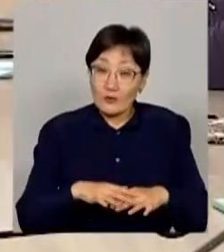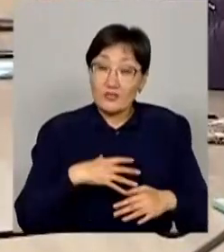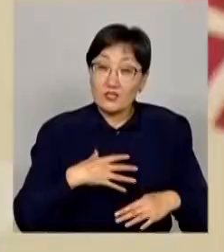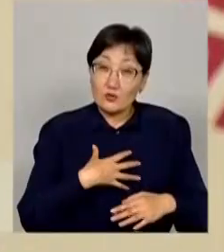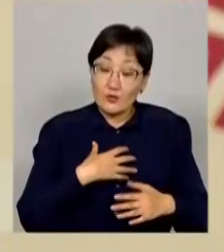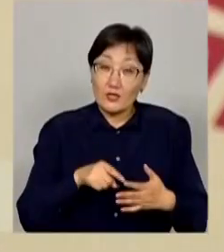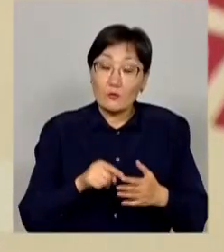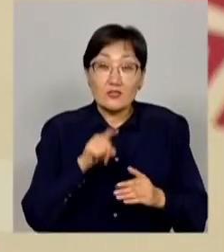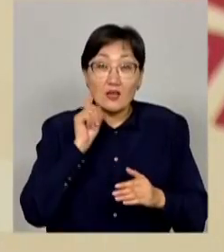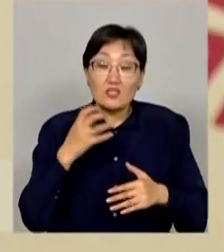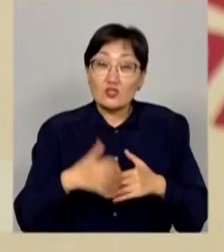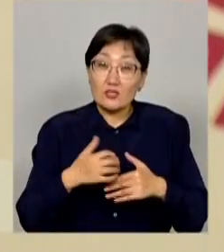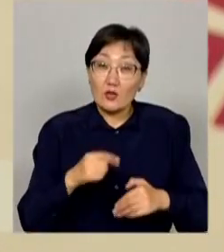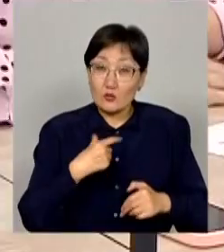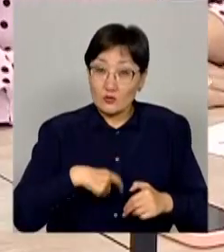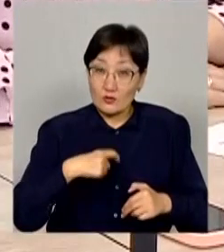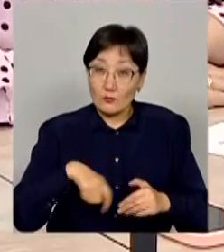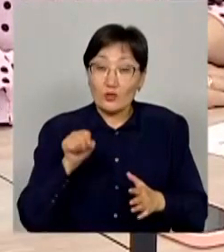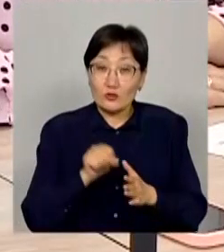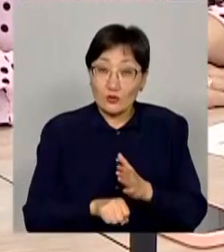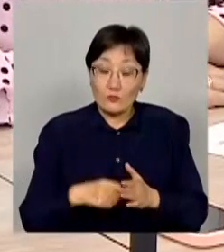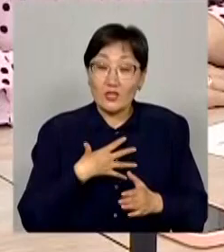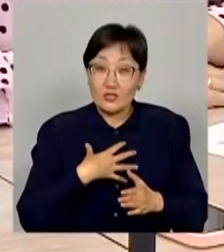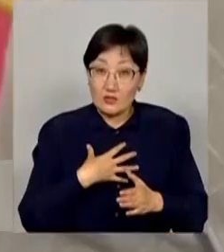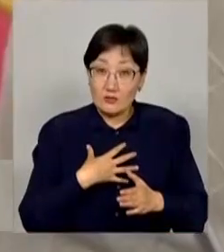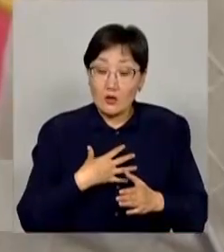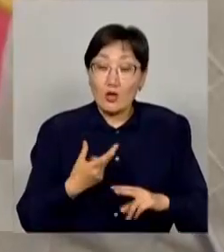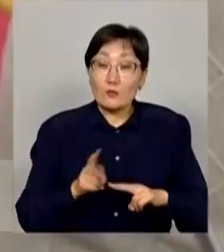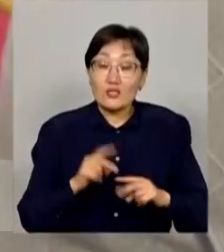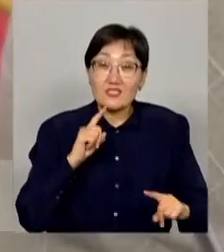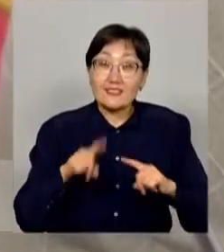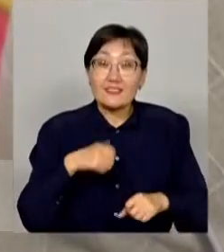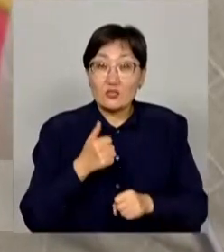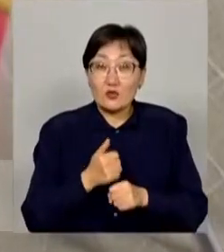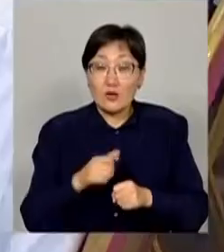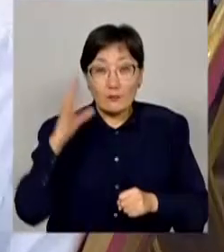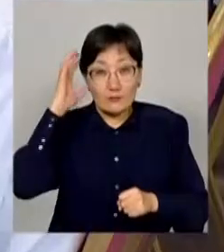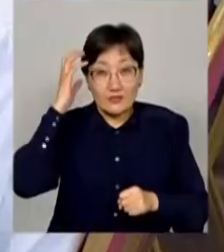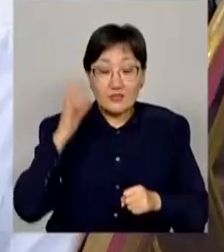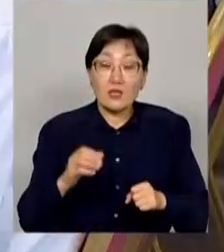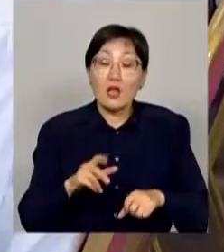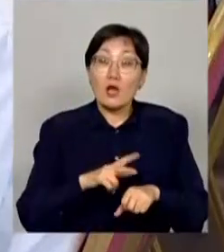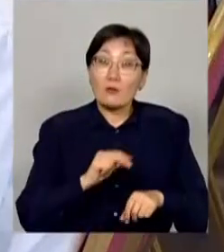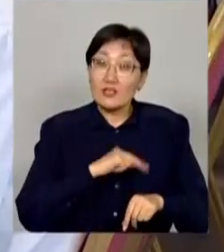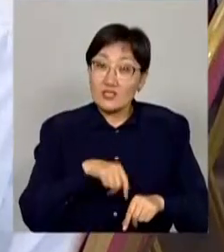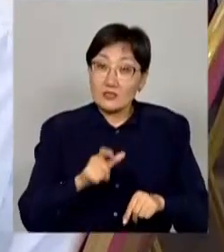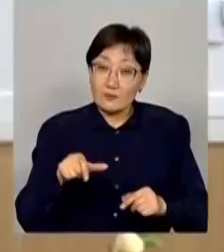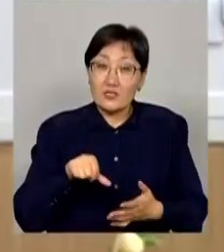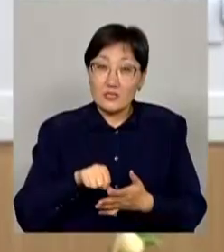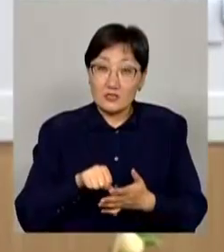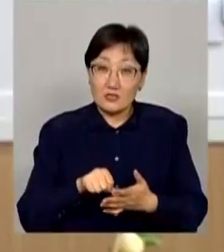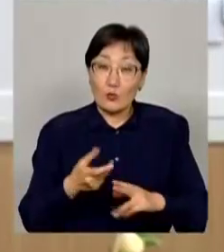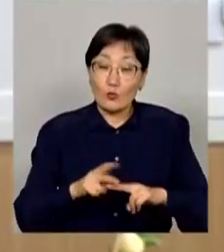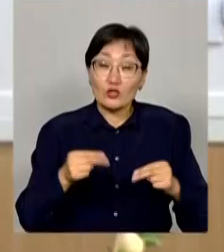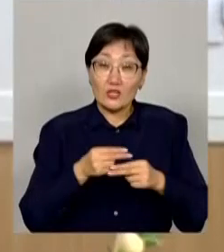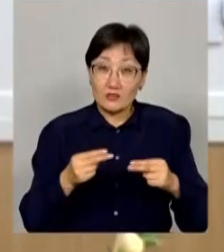мәселе жасөспірімдер арасындағы суицидке алаңдайтынын жеткізді. Сондықтан бұл жиынға негізінен психологтар мен полиция қызметкерлері қатысты. Бұл